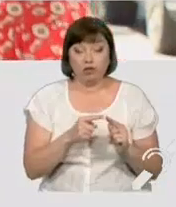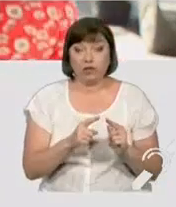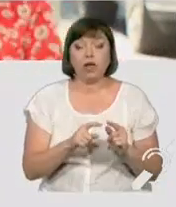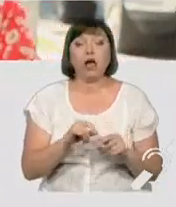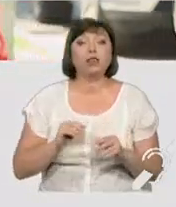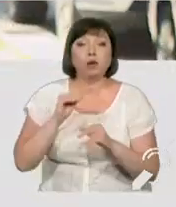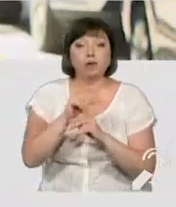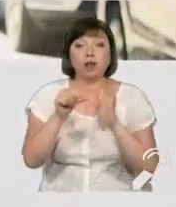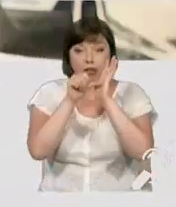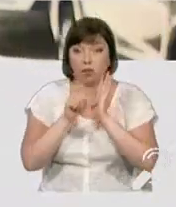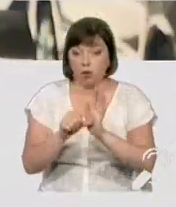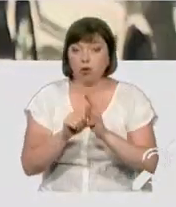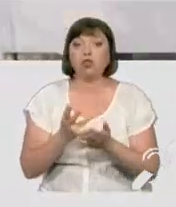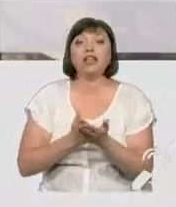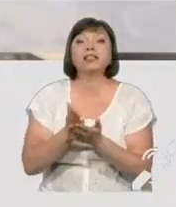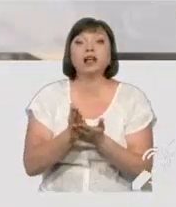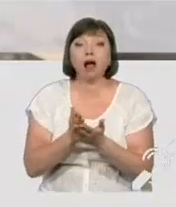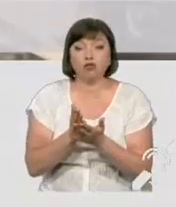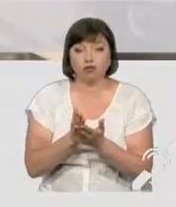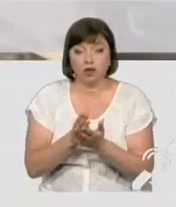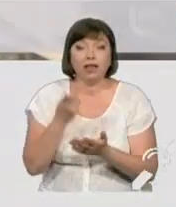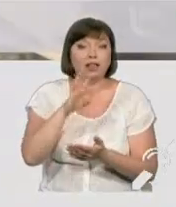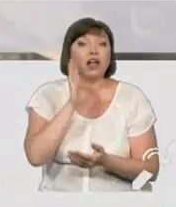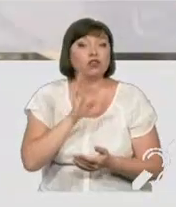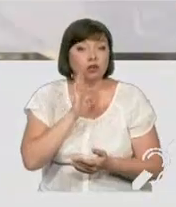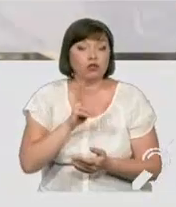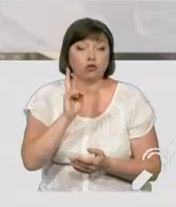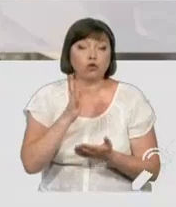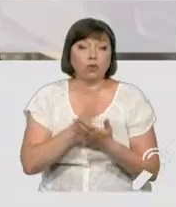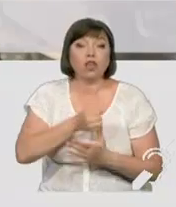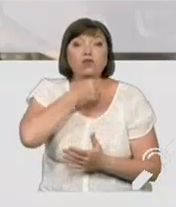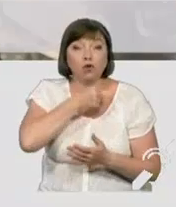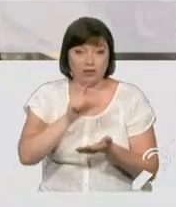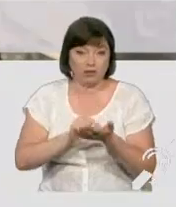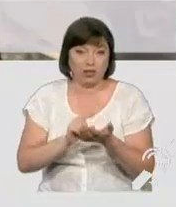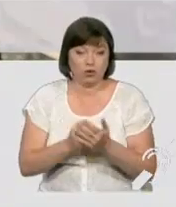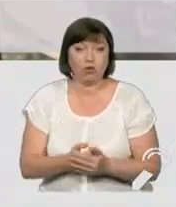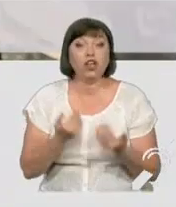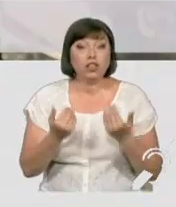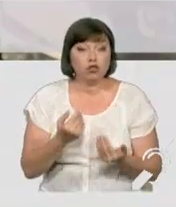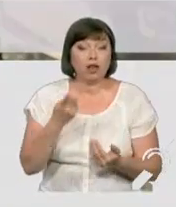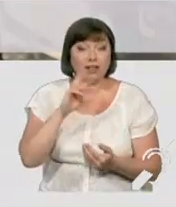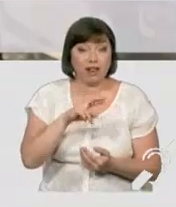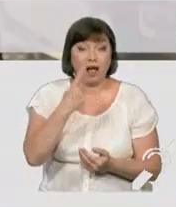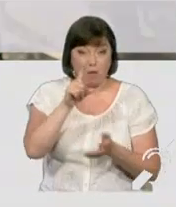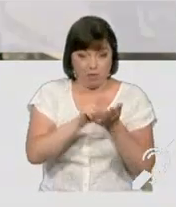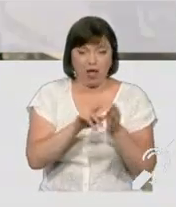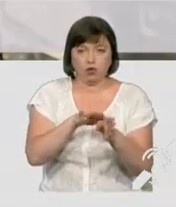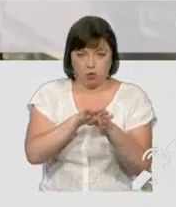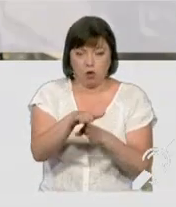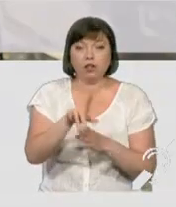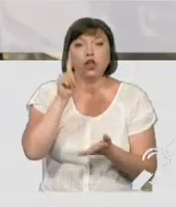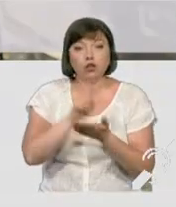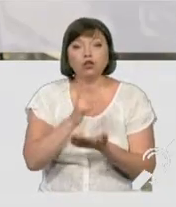cu jumătate de an și stagiul de cotizare pentru femeile ajunse la vârsta de pensionare. Acum, pentru o pensie completă,